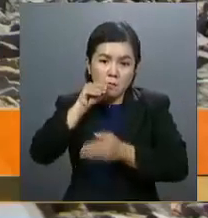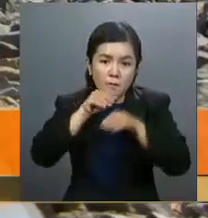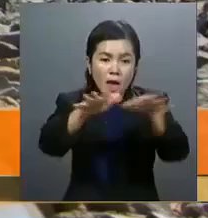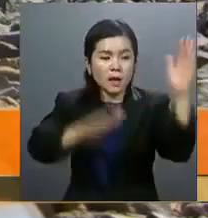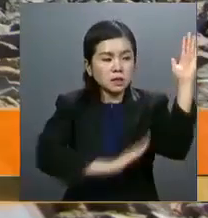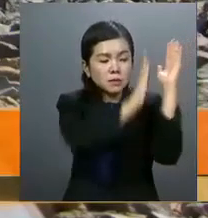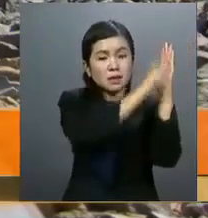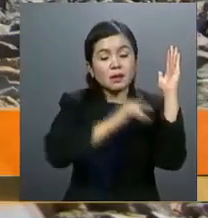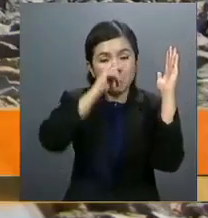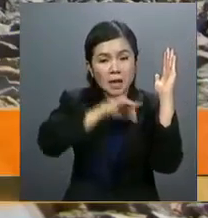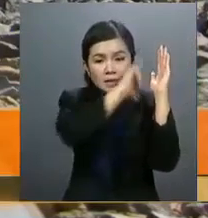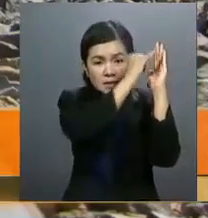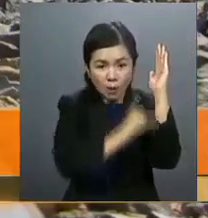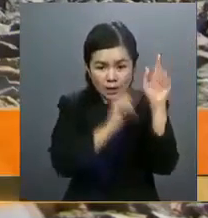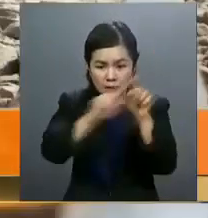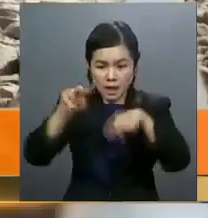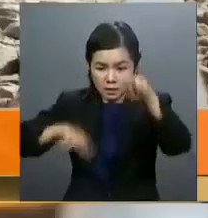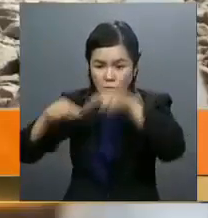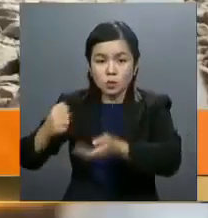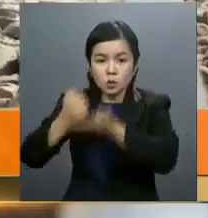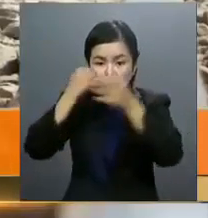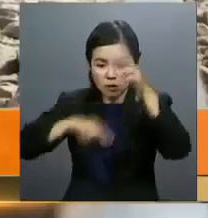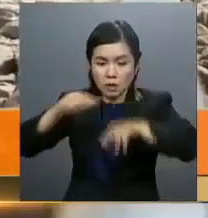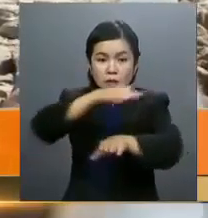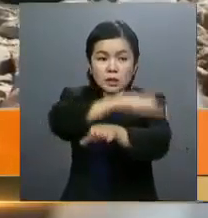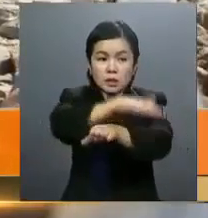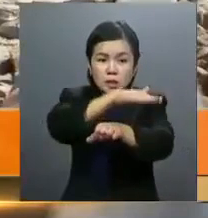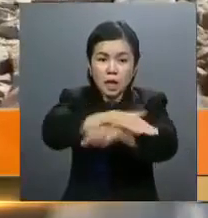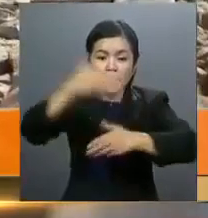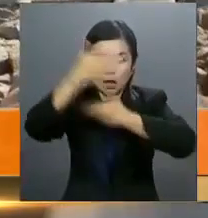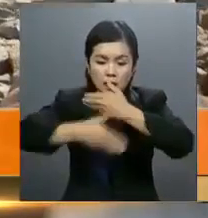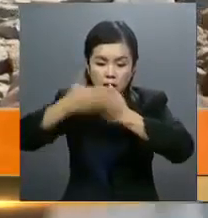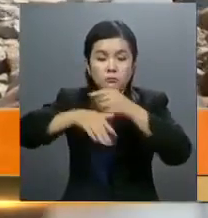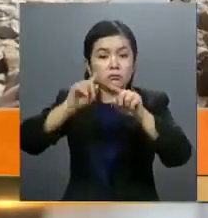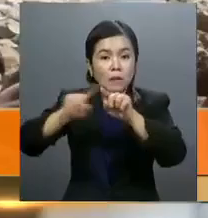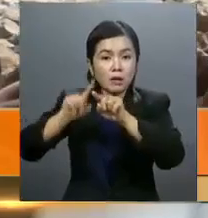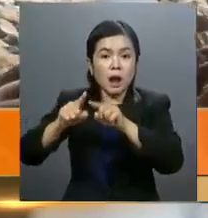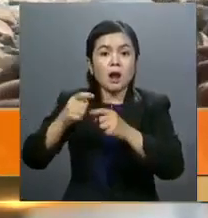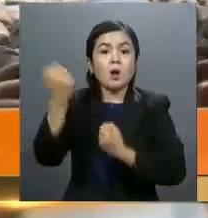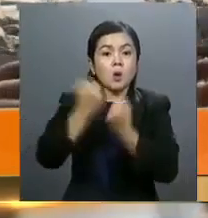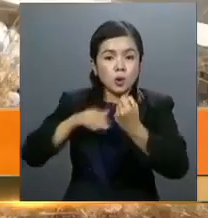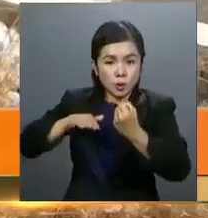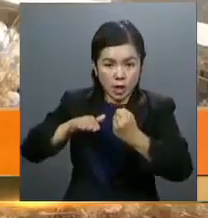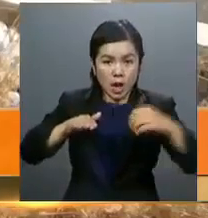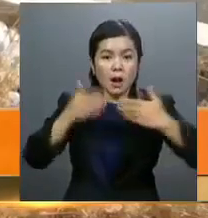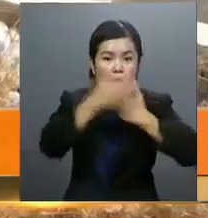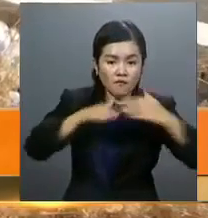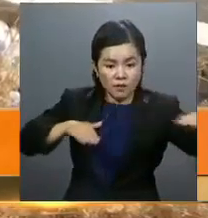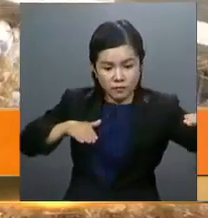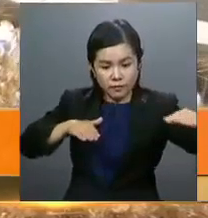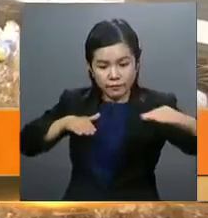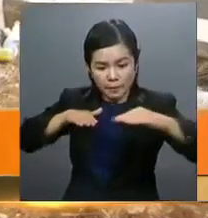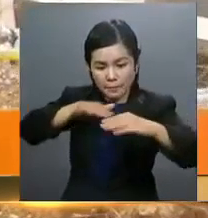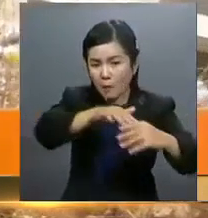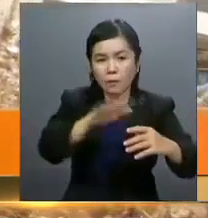รวจสอบข้อมูลจุดตัดทางรถไฟในพื้นที่ทั้งจำนวนและพิกัดจุดตัดทางรถไฟเพื่อนำมาพิจารณาดำเนินการแก้